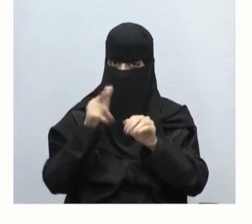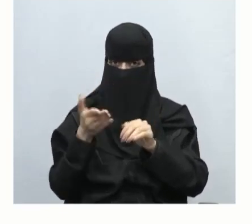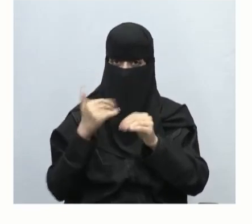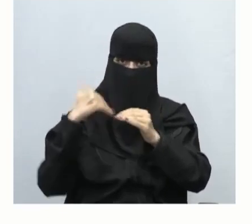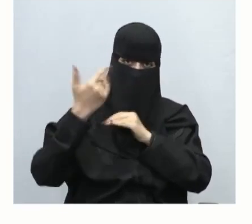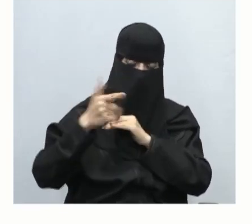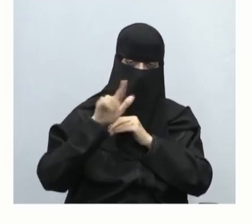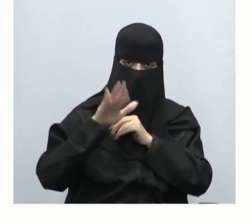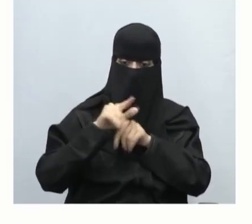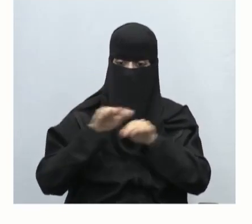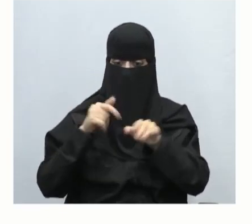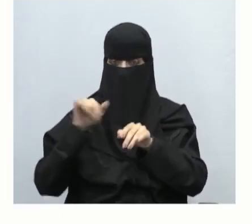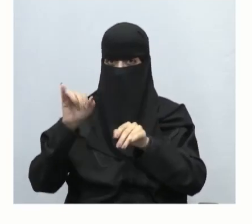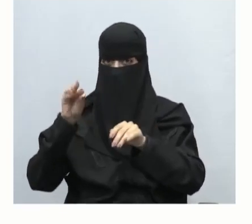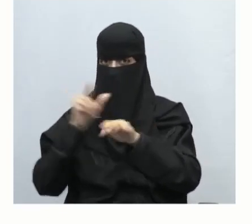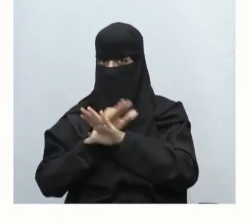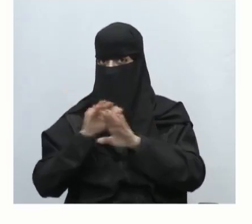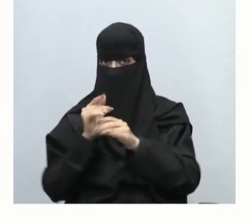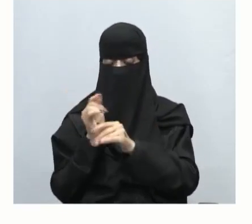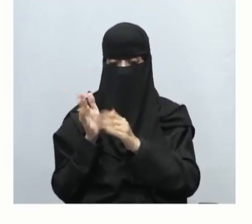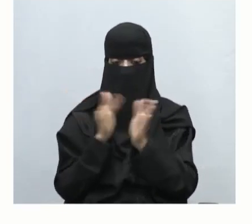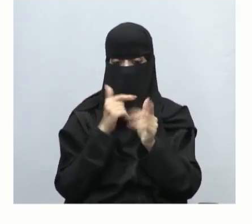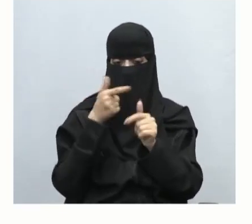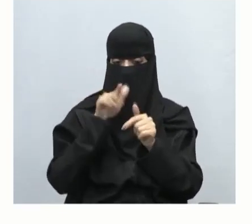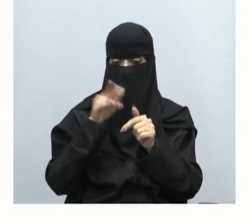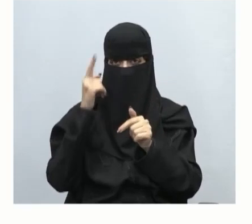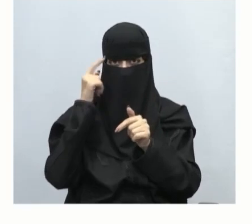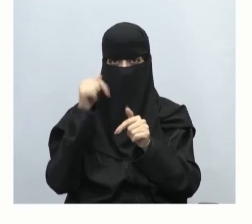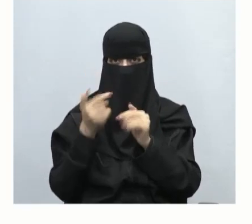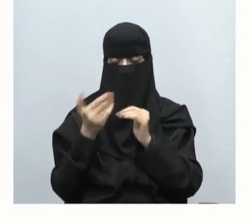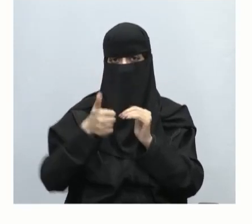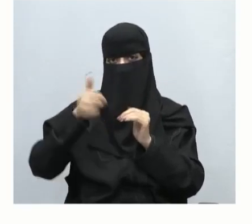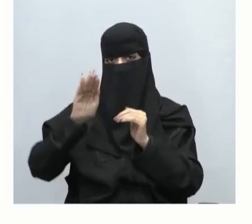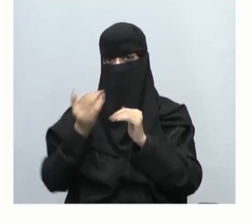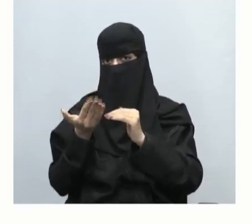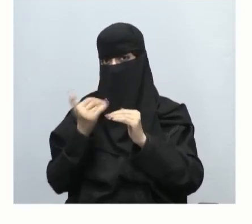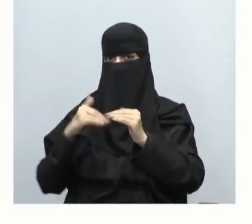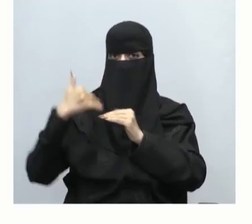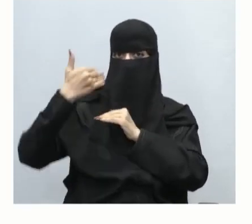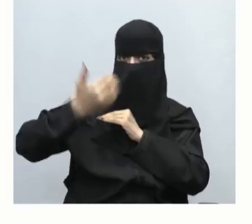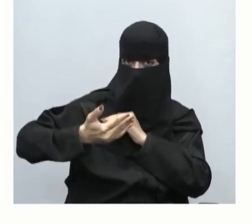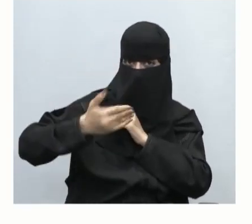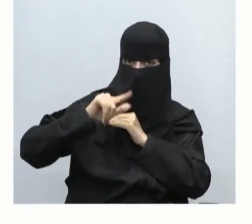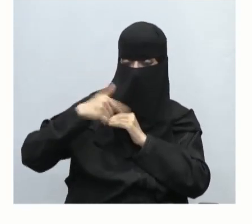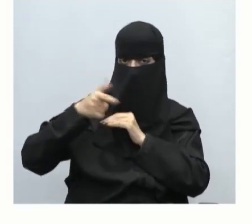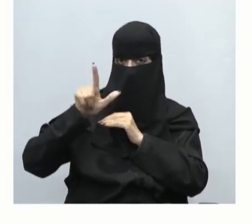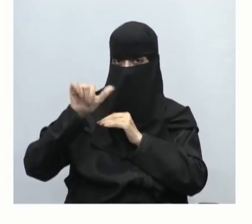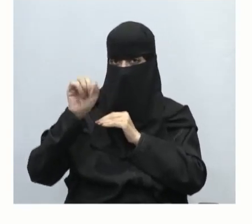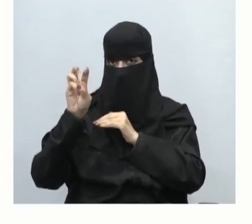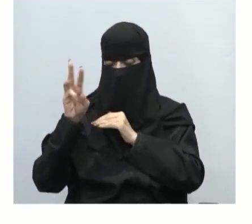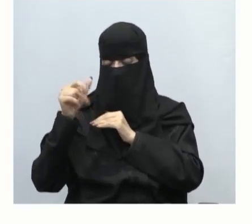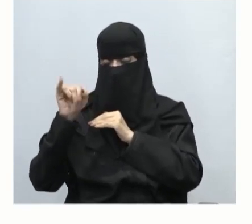بعده هذا البديل انا لا احتاجه لاني انا اعرف ان اسامه بعد كل من ليث